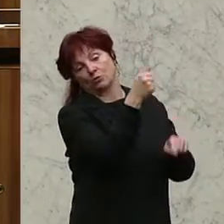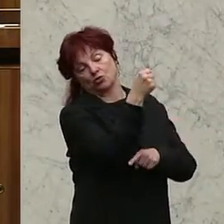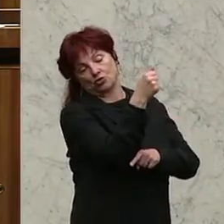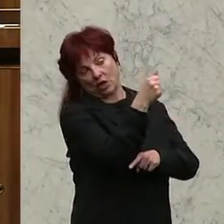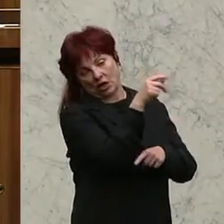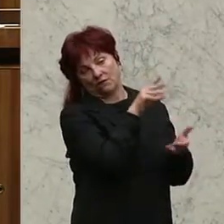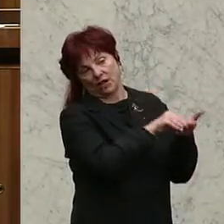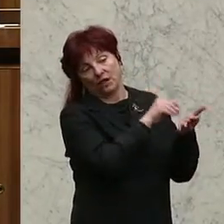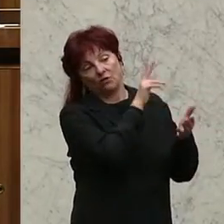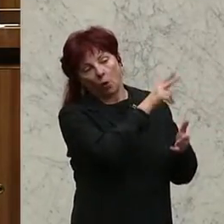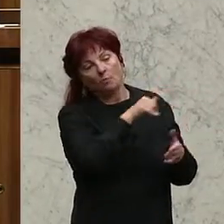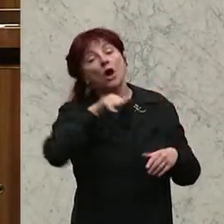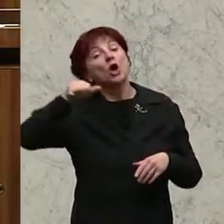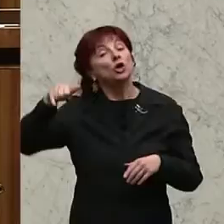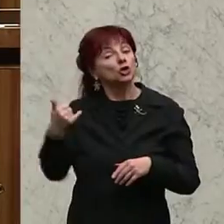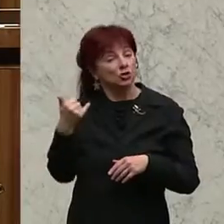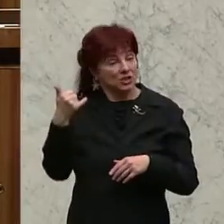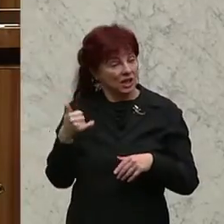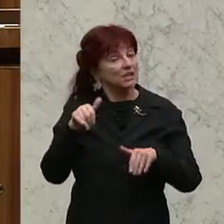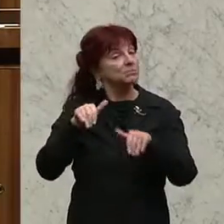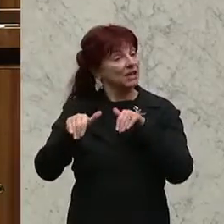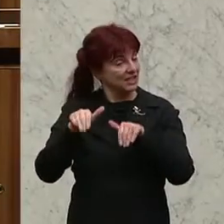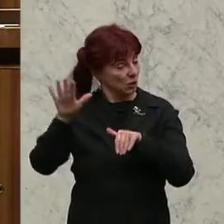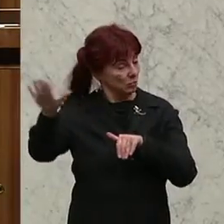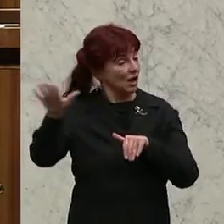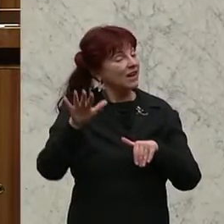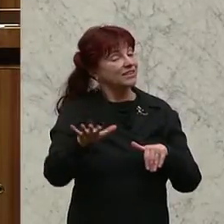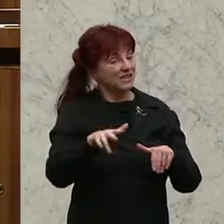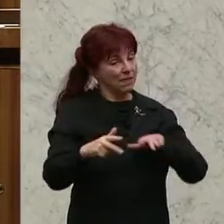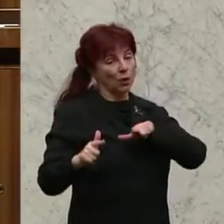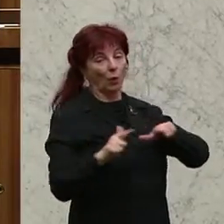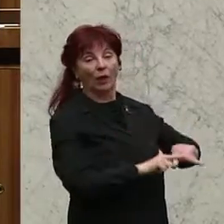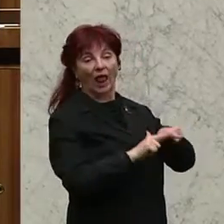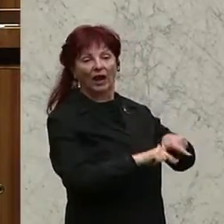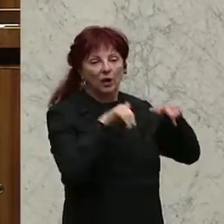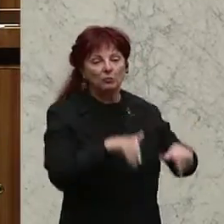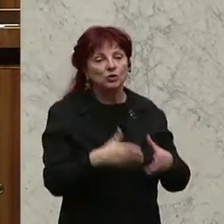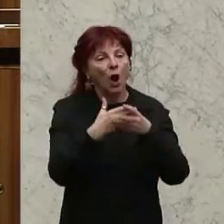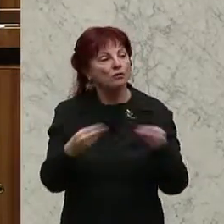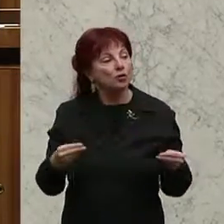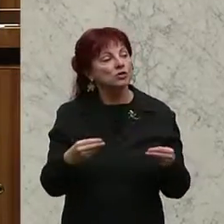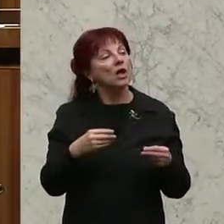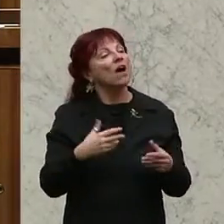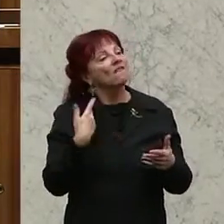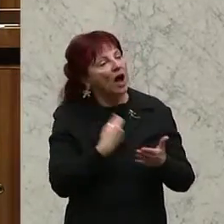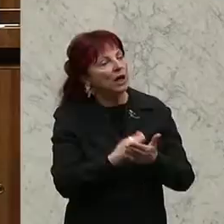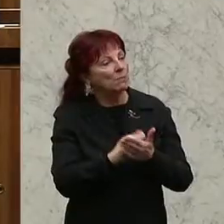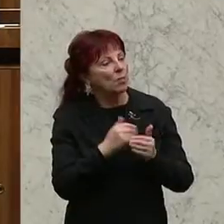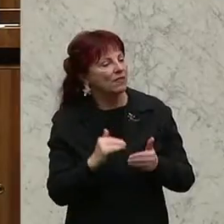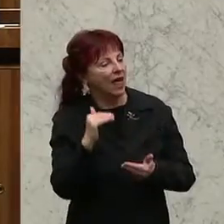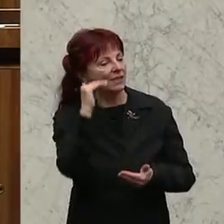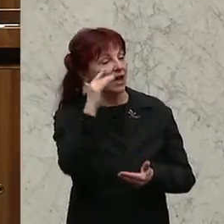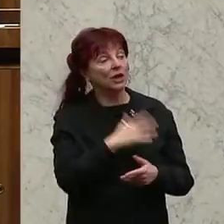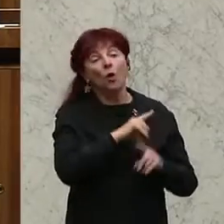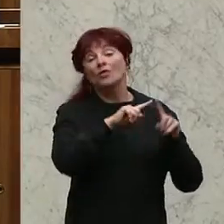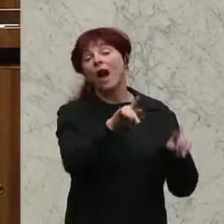Justizrücklagen aufgelöst wurden, Rücklagen, die in der Regel durch Gebühreneinnahmen, durch höhere Gebühreneinnahmen gebildet wurden und haben